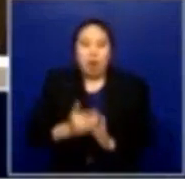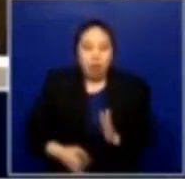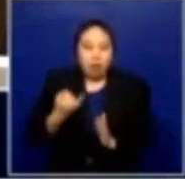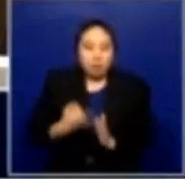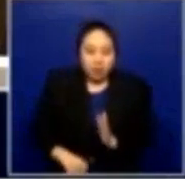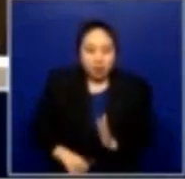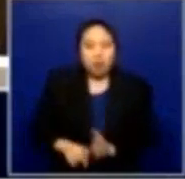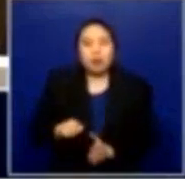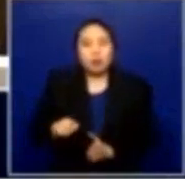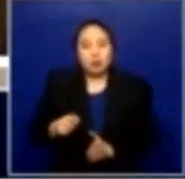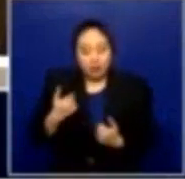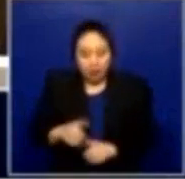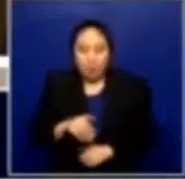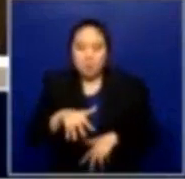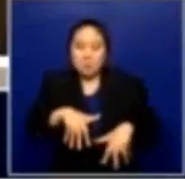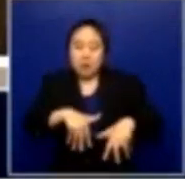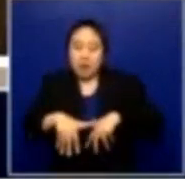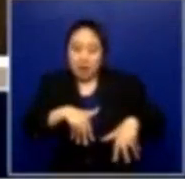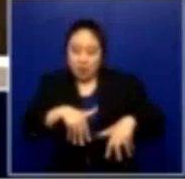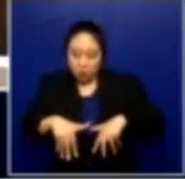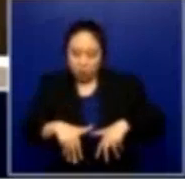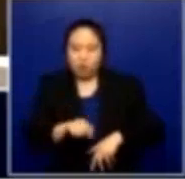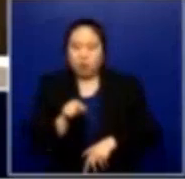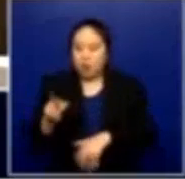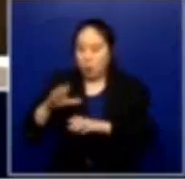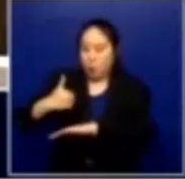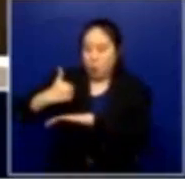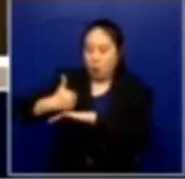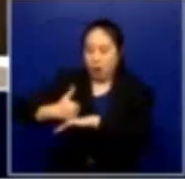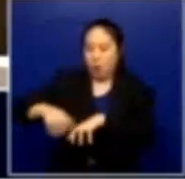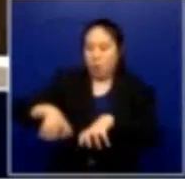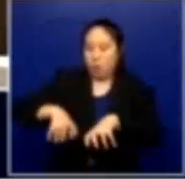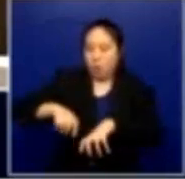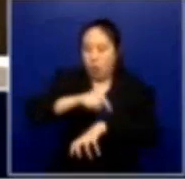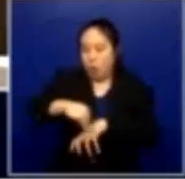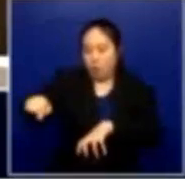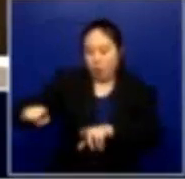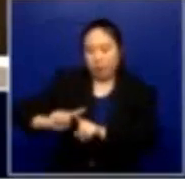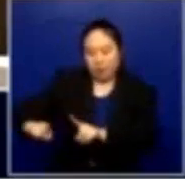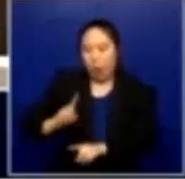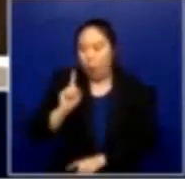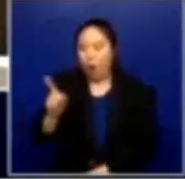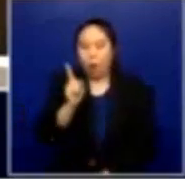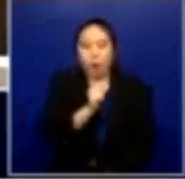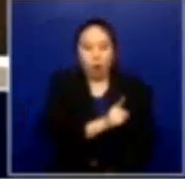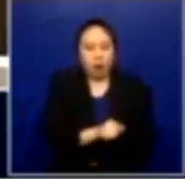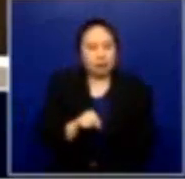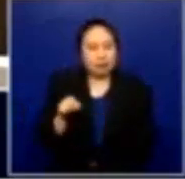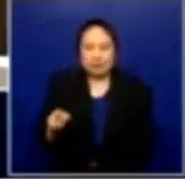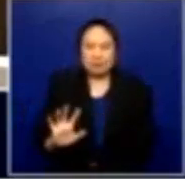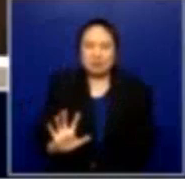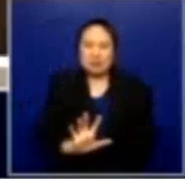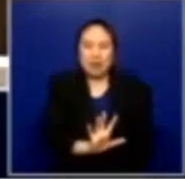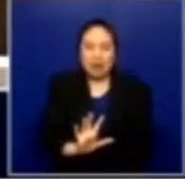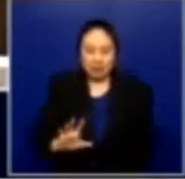และก็ตำหนินะครับพี่น้องประชาชนตำหนิไปที่ผู้บริหารองค์กรปกครองส่วนท้องถิ่นซึ่งจริงๆแล้วเป็นแค่ทางผ่าน